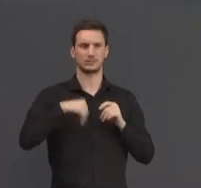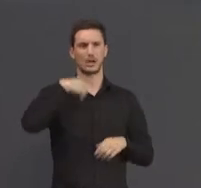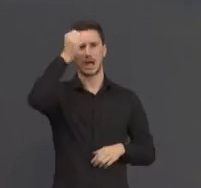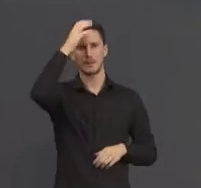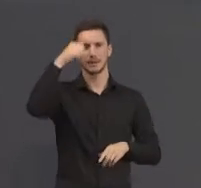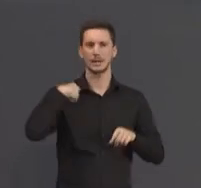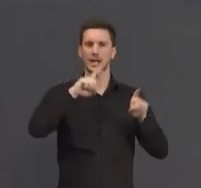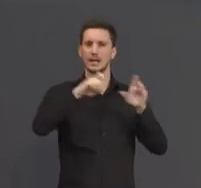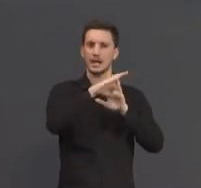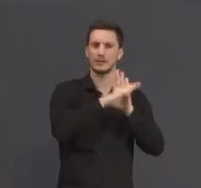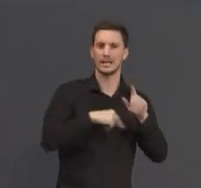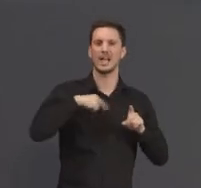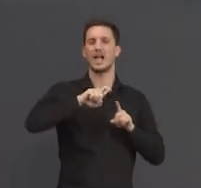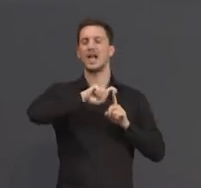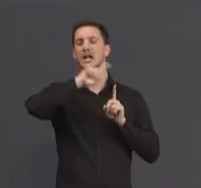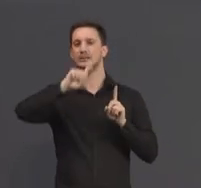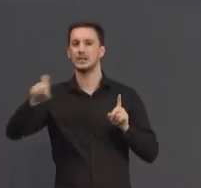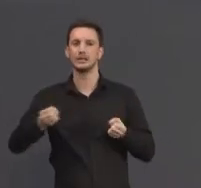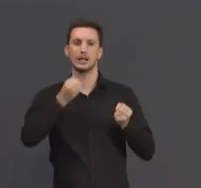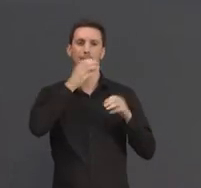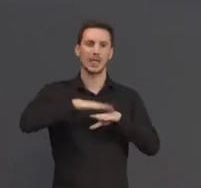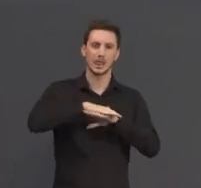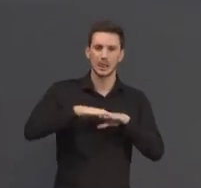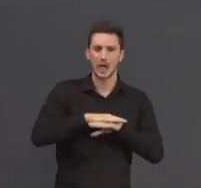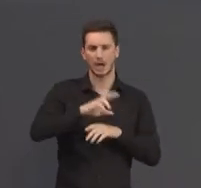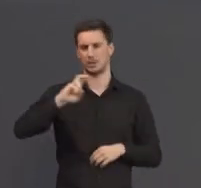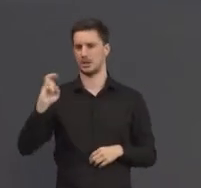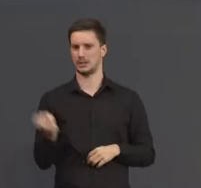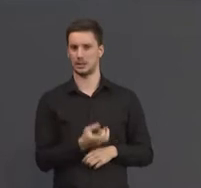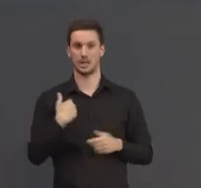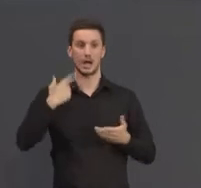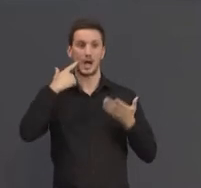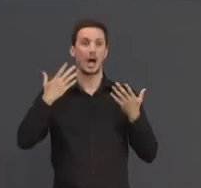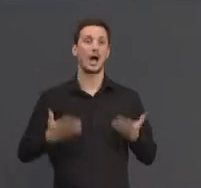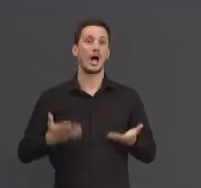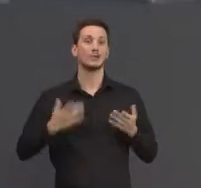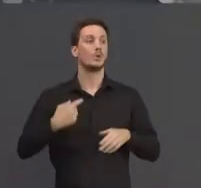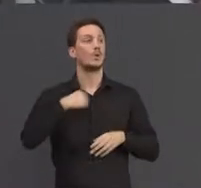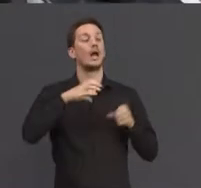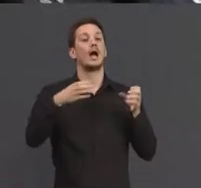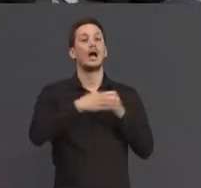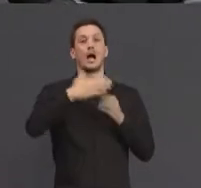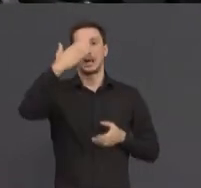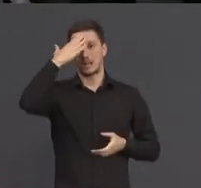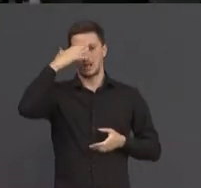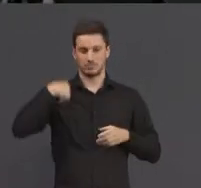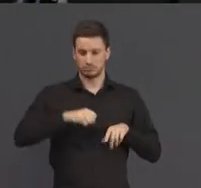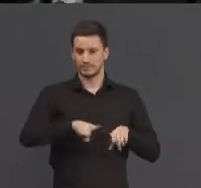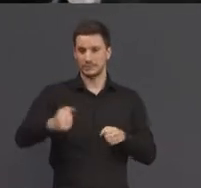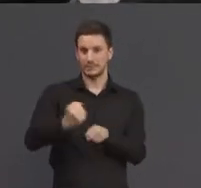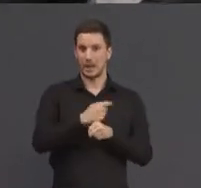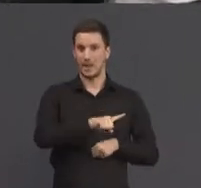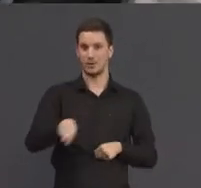programar, estadística, bases de dades, etc. I actualment sóc cap d'un equip d'investigadors, molts